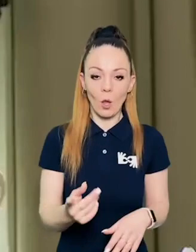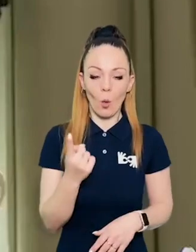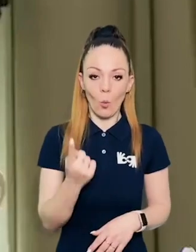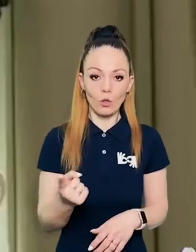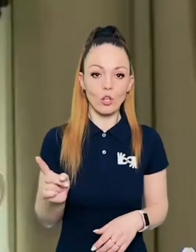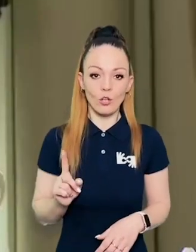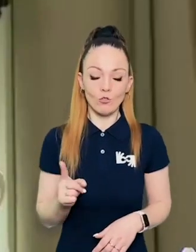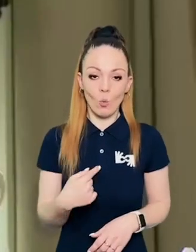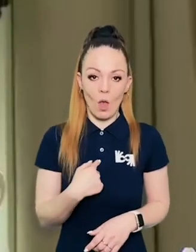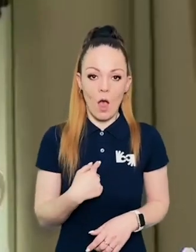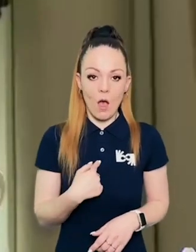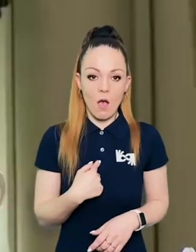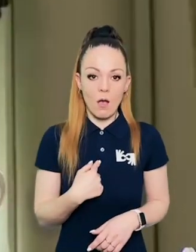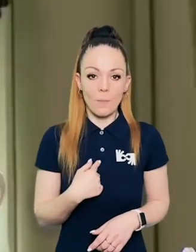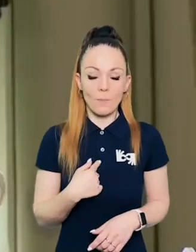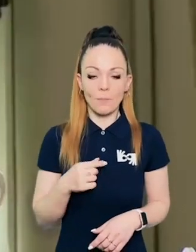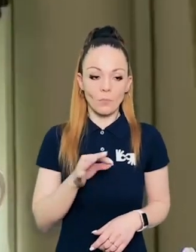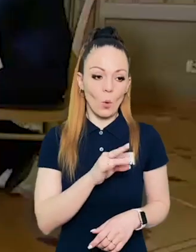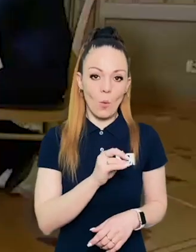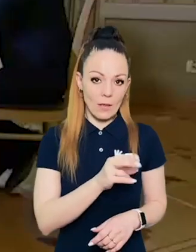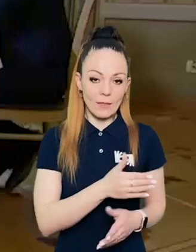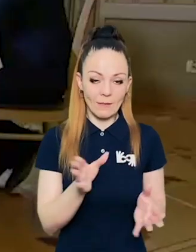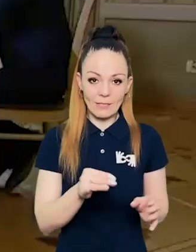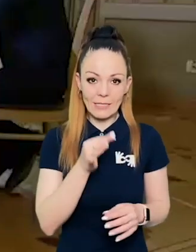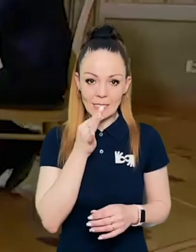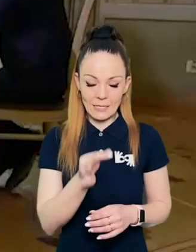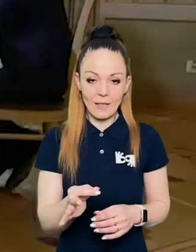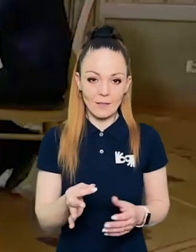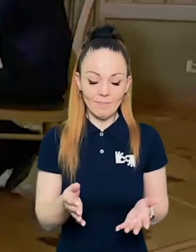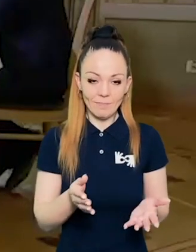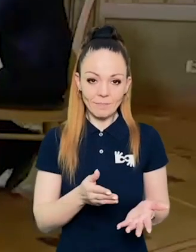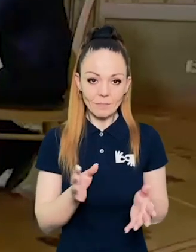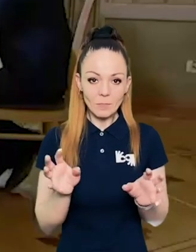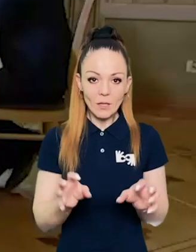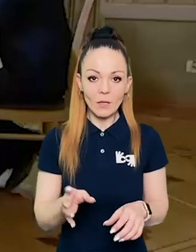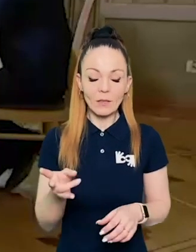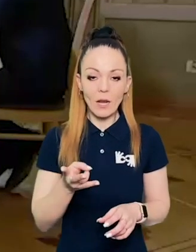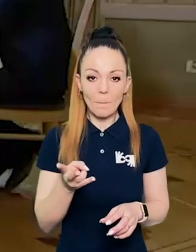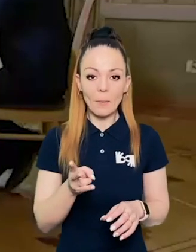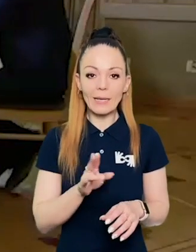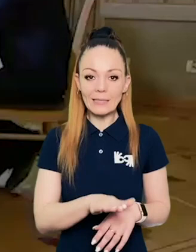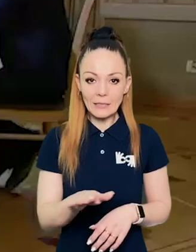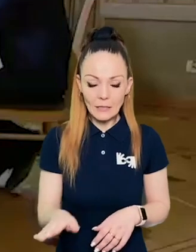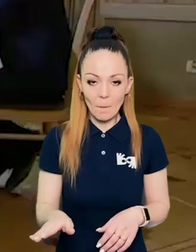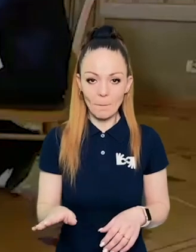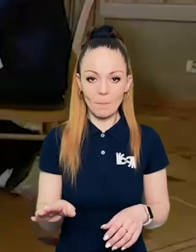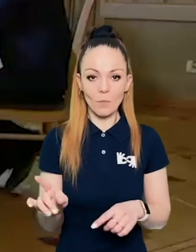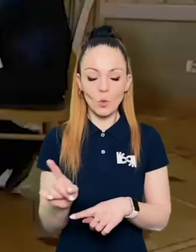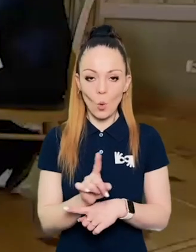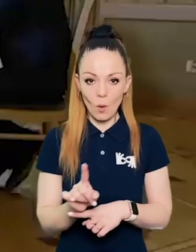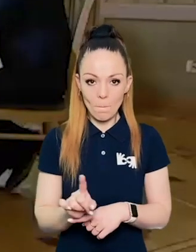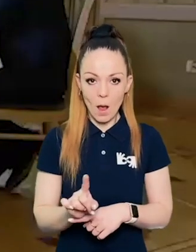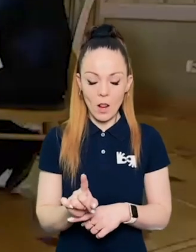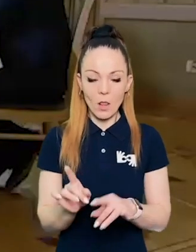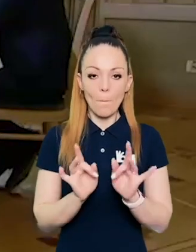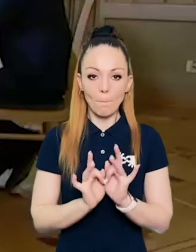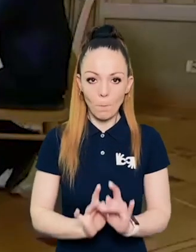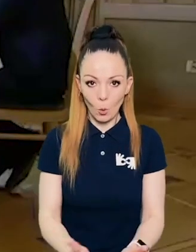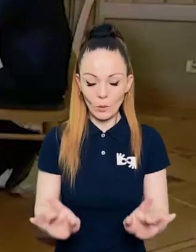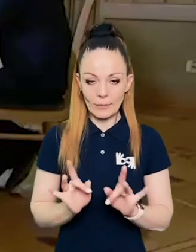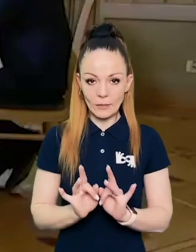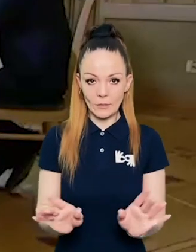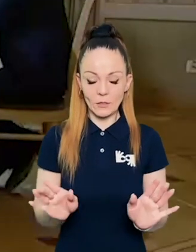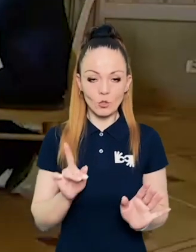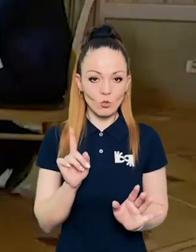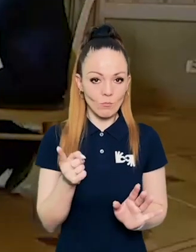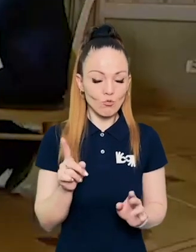приїхав. Пам'ятаю тільки одне, що я, Олена, в принципі, все сказала, що сказав, треба дітям все нормально